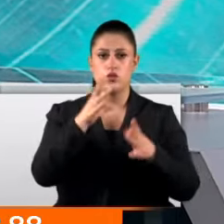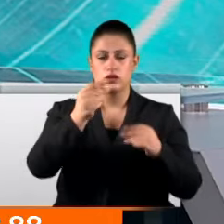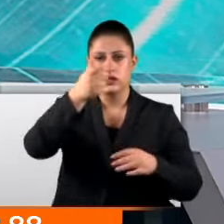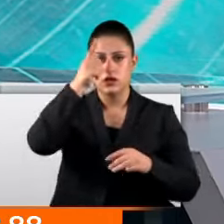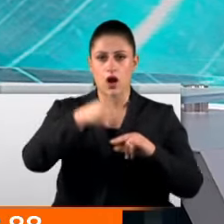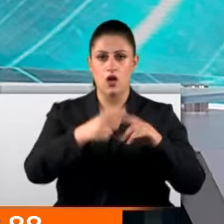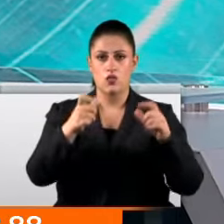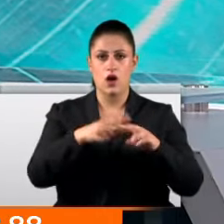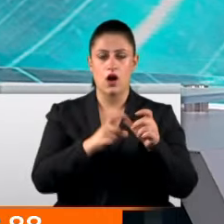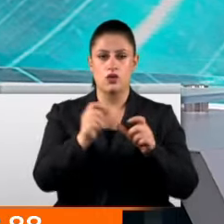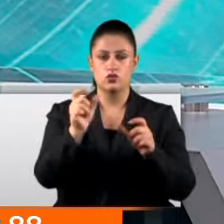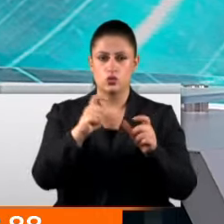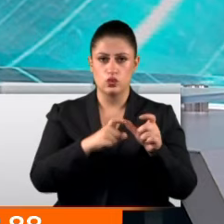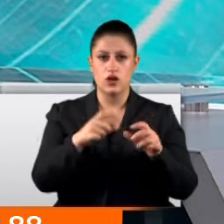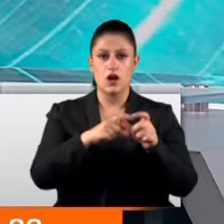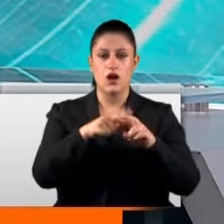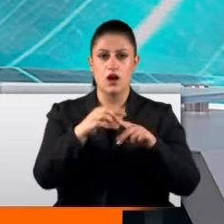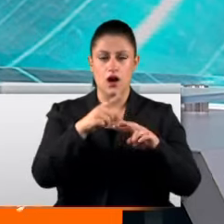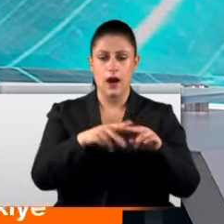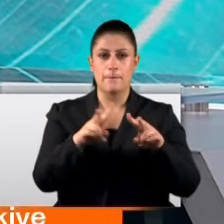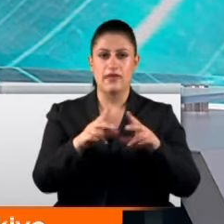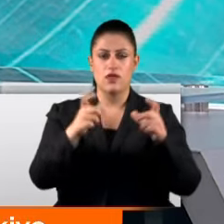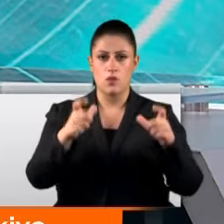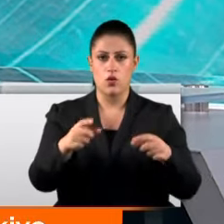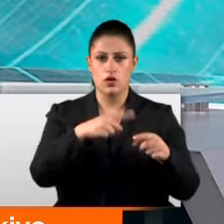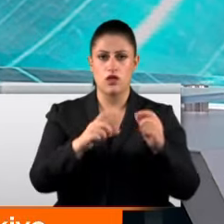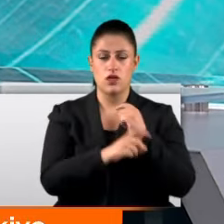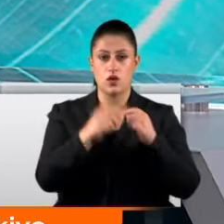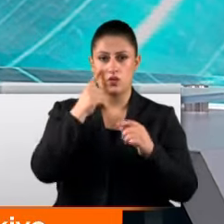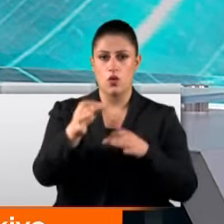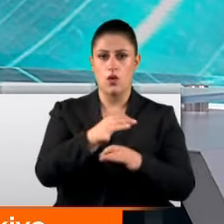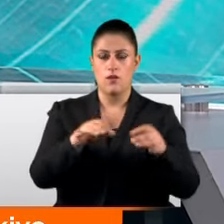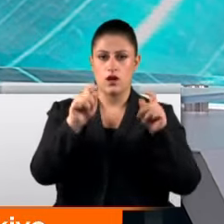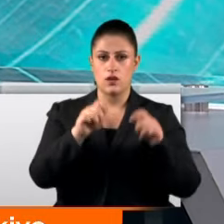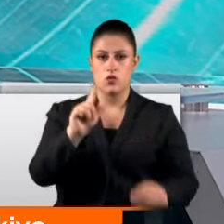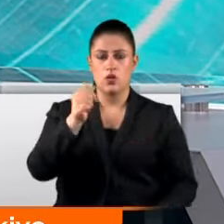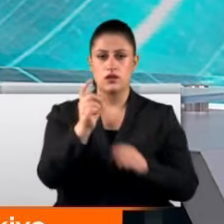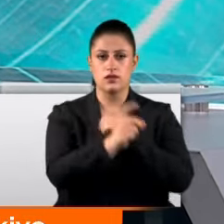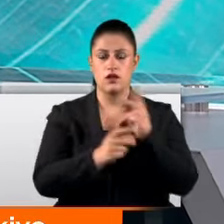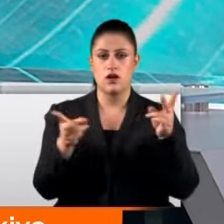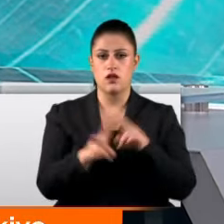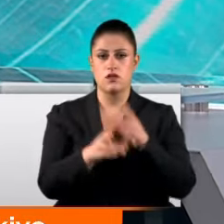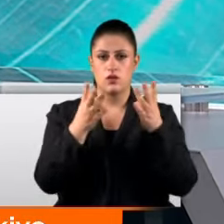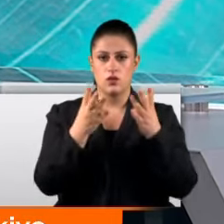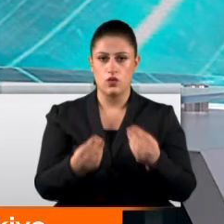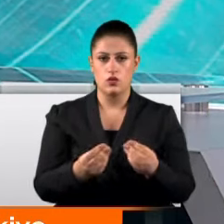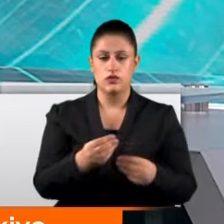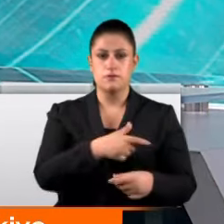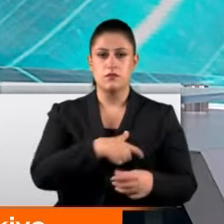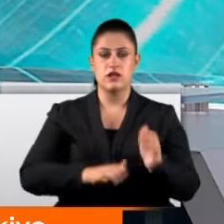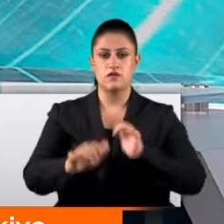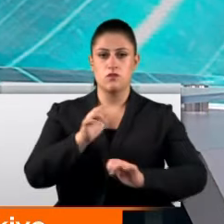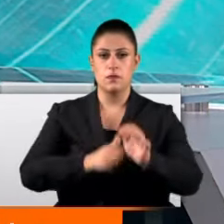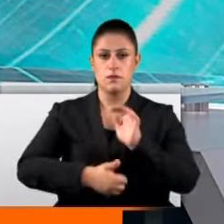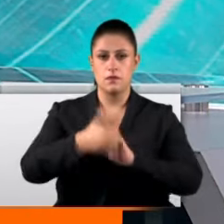hakurk Asos gara ve metina bölgelerinde teröristlere yönelik operasyon gerçekleştirildi 16 terörist etkisiz hale getirildi ve